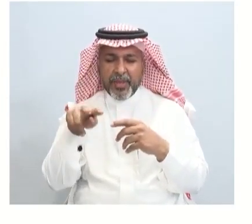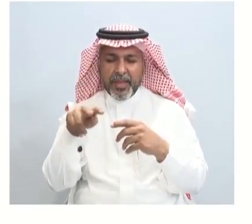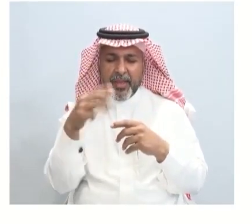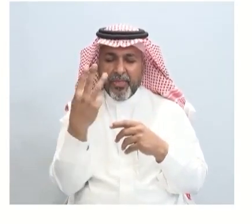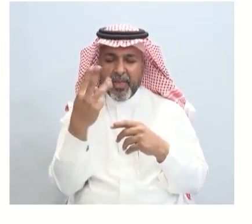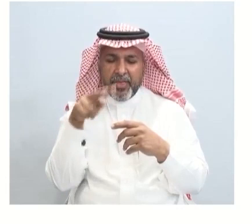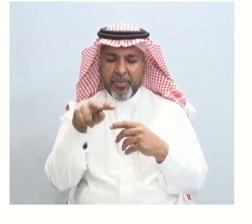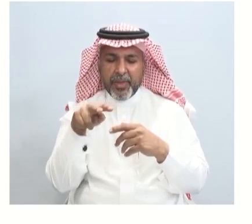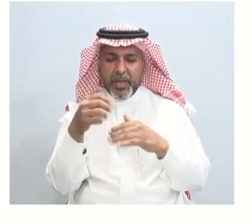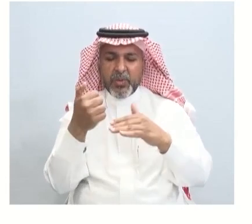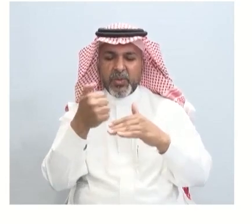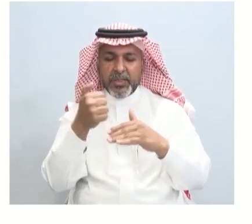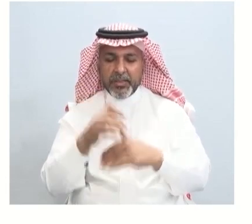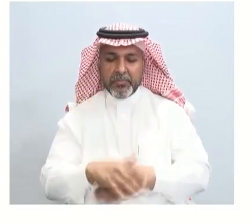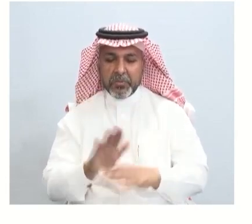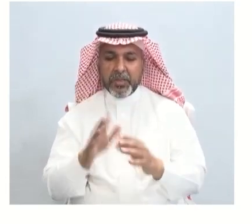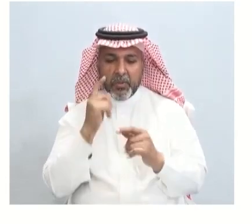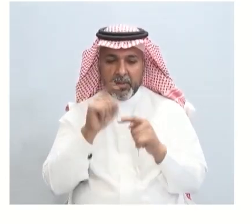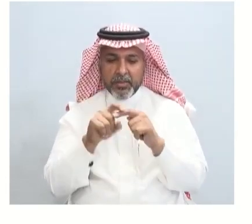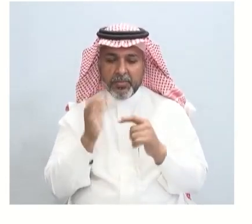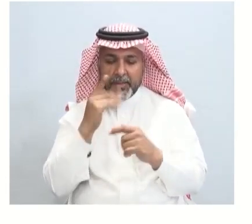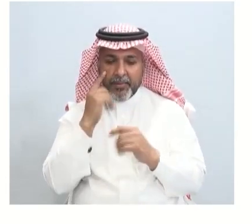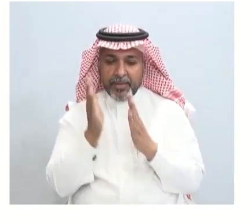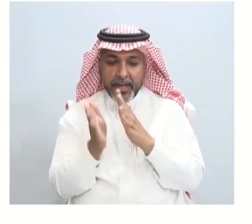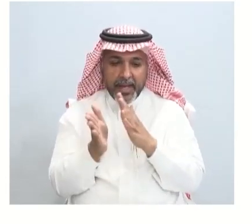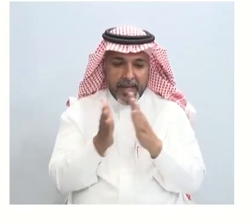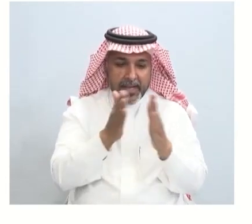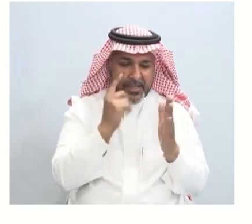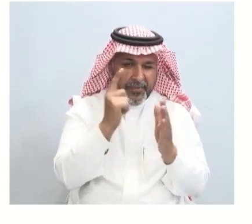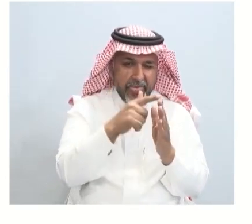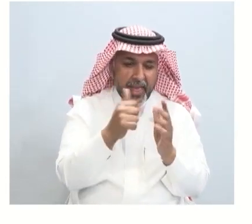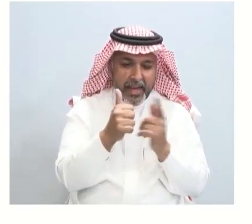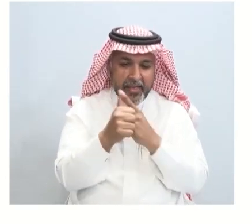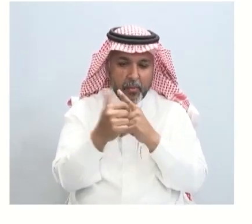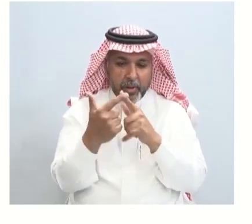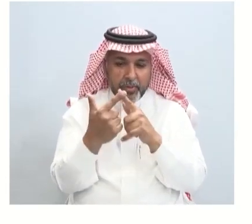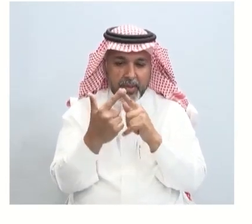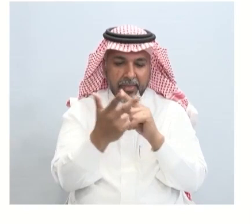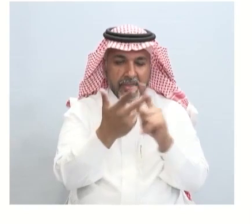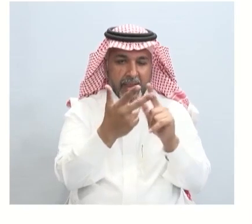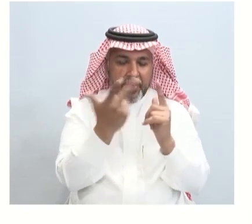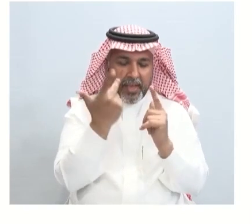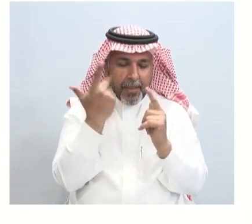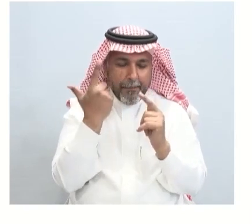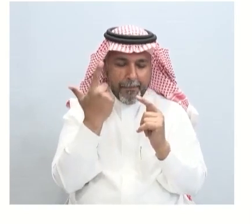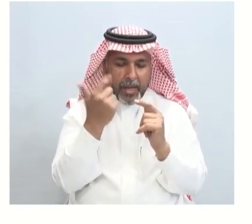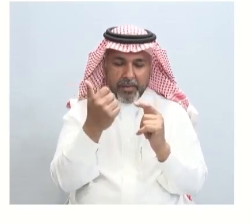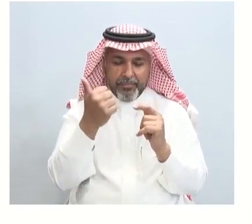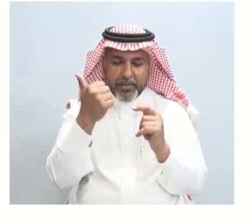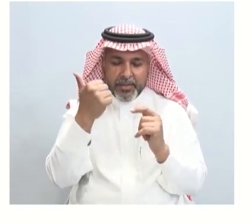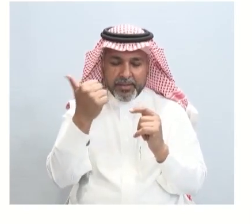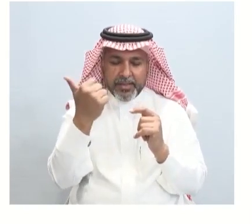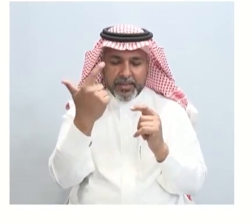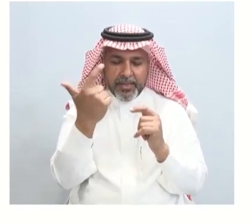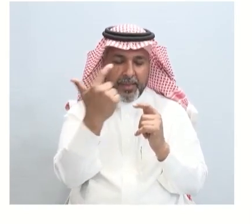300 60 درجه طبعا لاحظ معي ان هنا ايضا ما في عندي عدد مضروب في الثيتا فبالتالي تظل كما هي